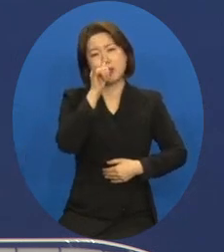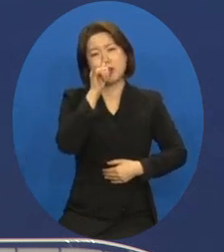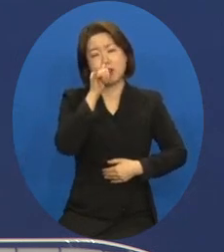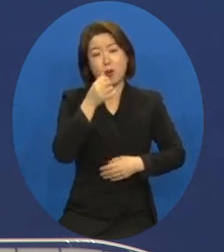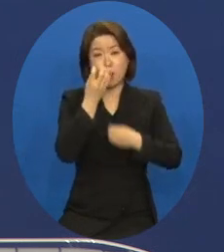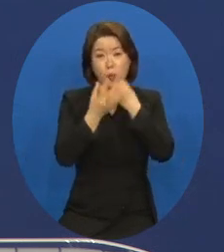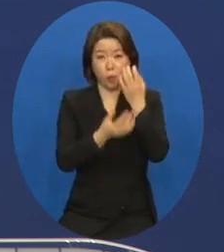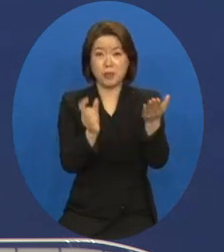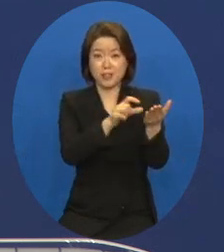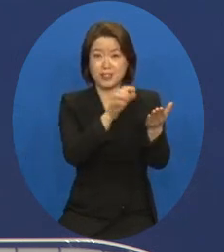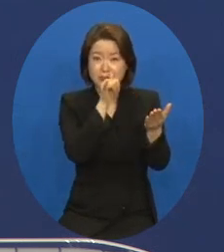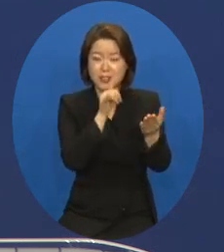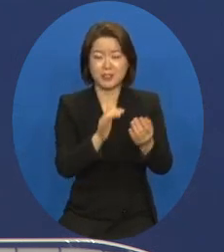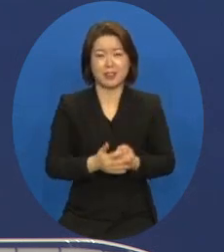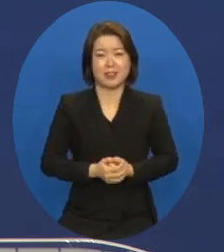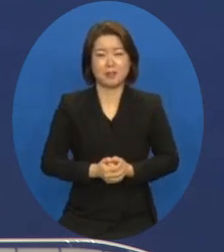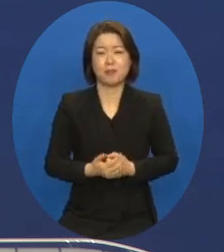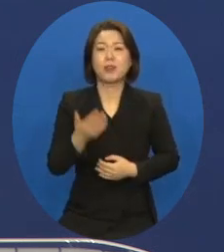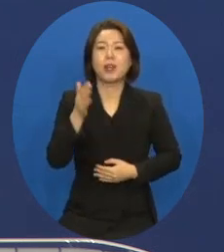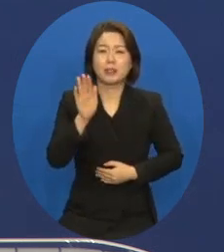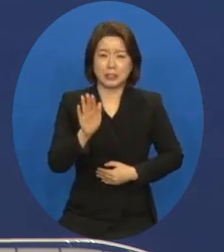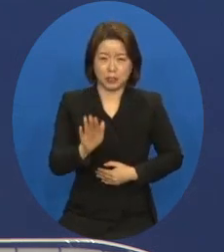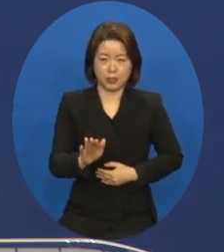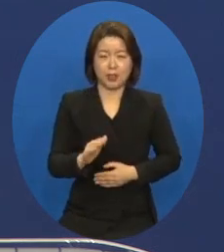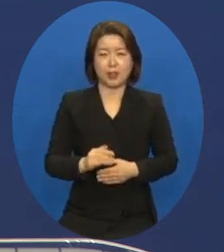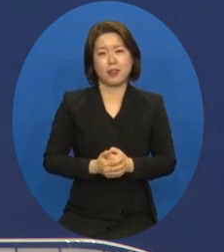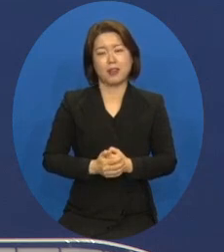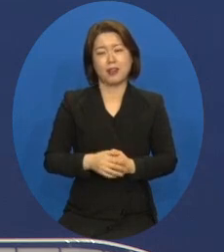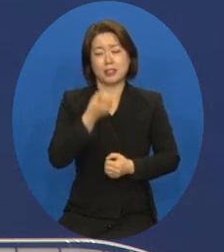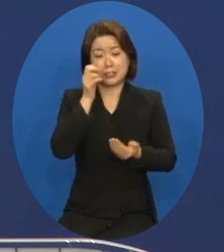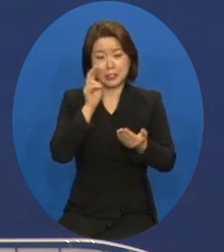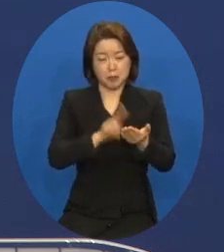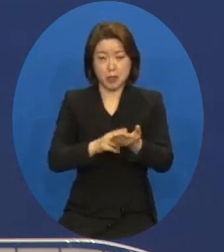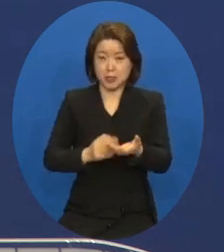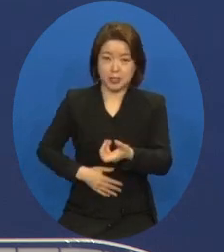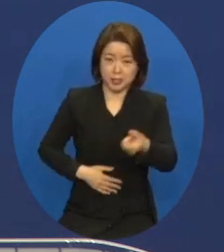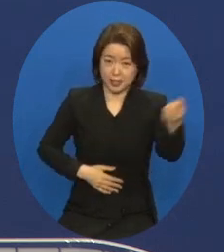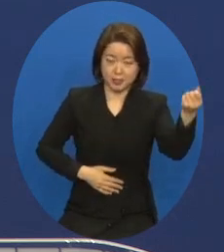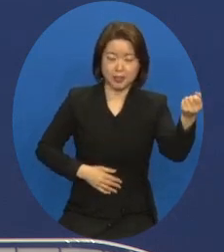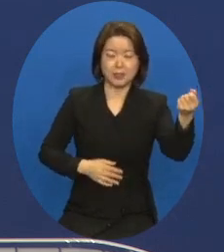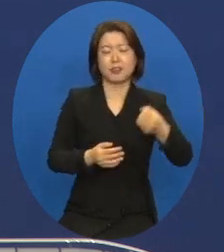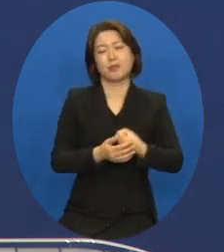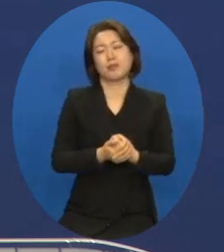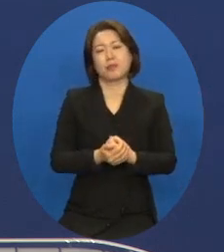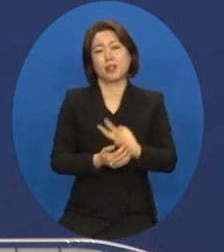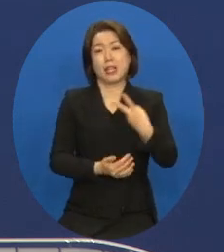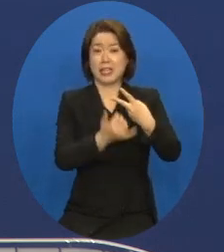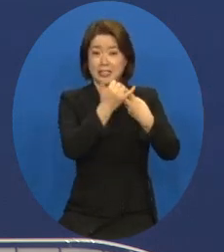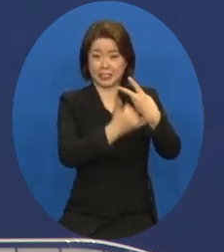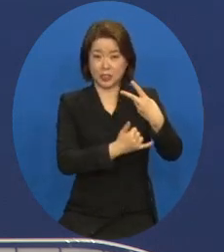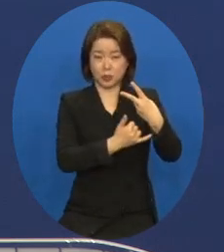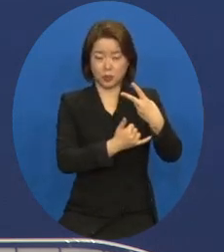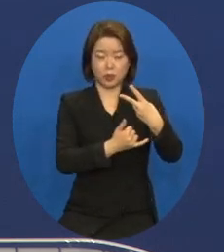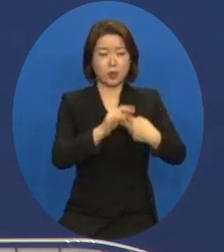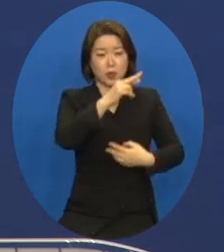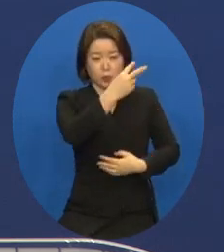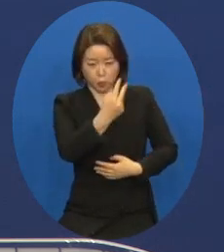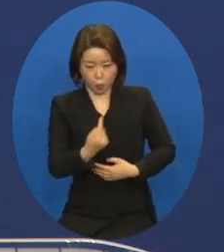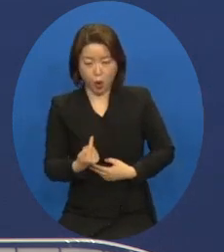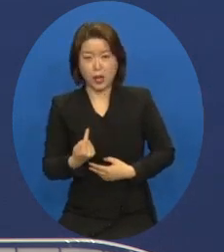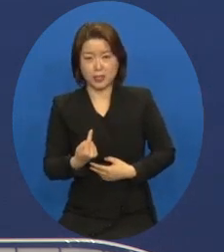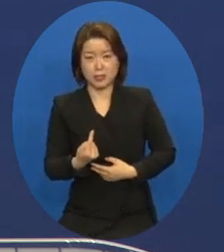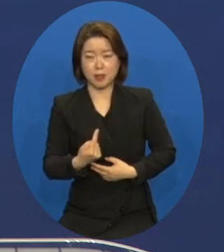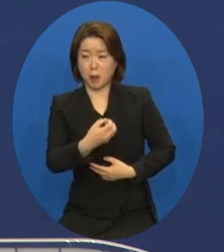했습니다 그런데 그 편지를 가져갔던 기도가 돌아와서 너무나